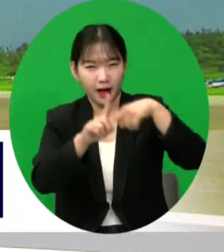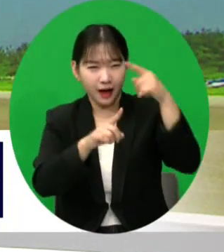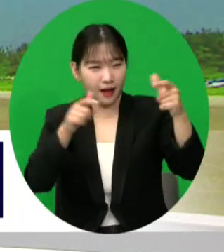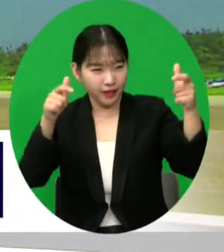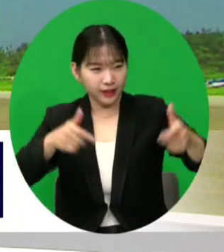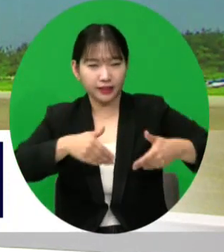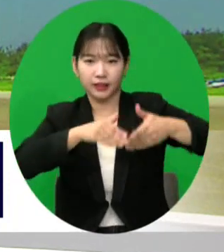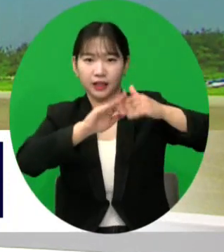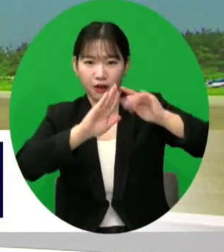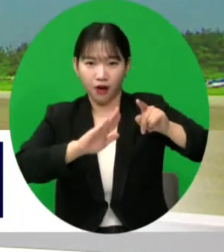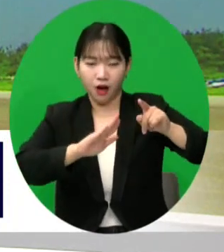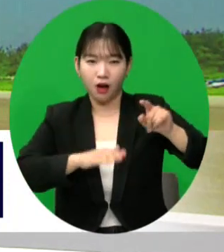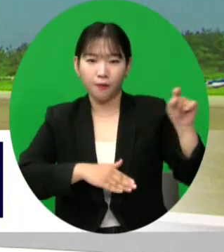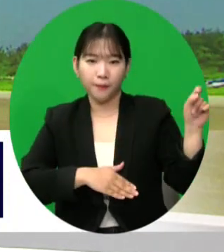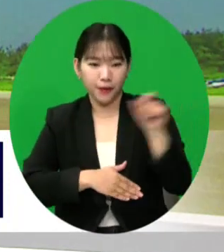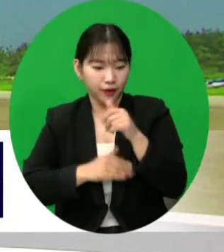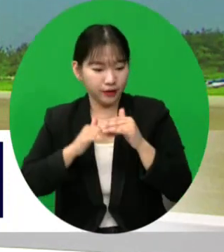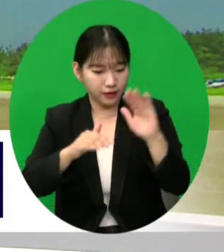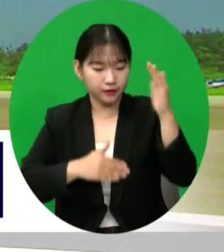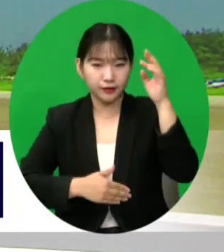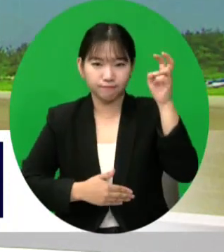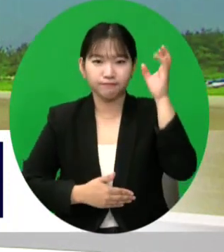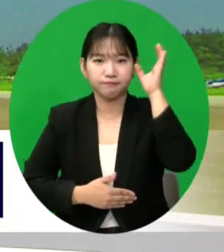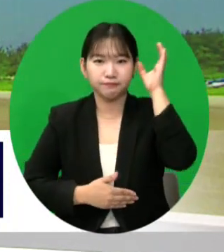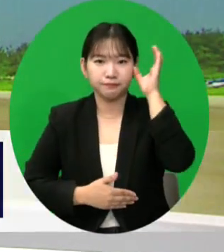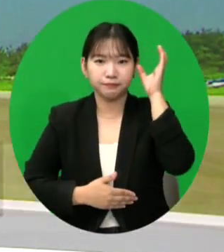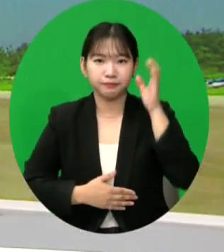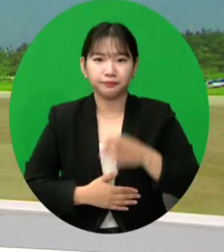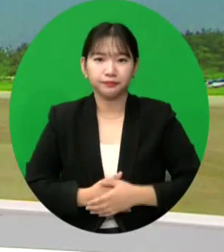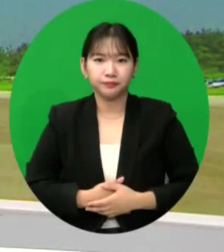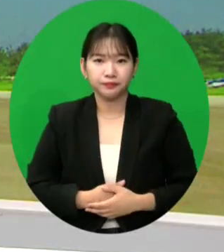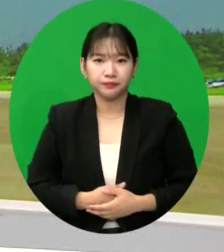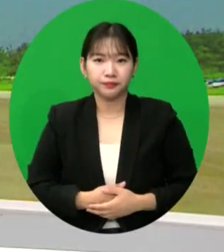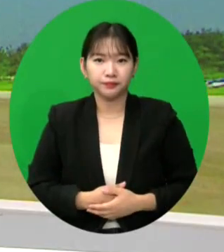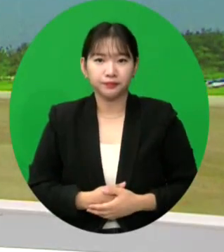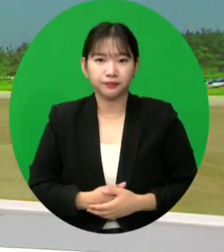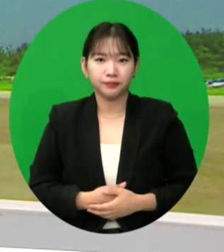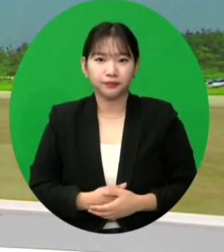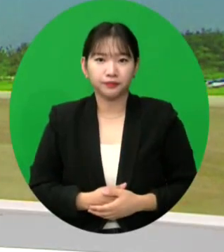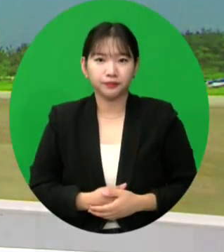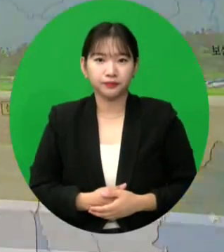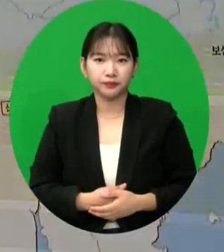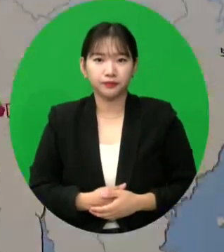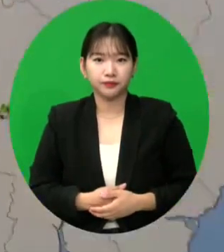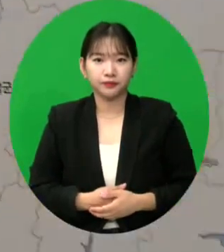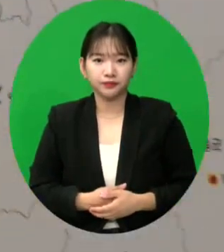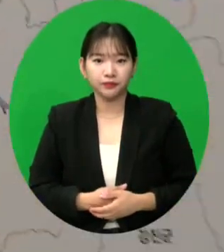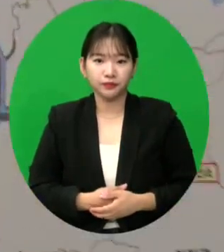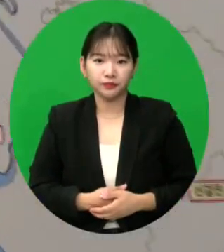발전단지 조성에 탄력이 붙을 것으로 기대됩니다. 박종호 기자입니다.